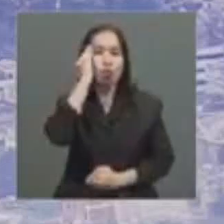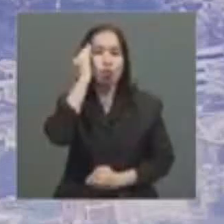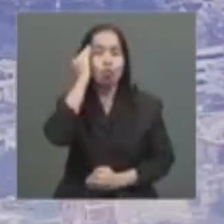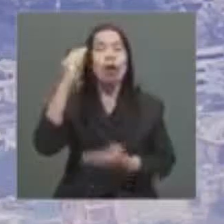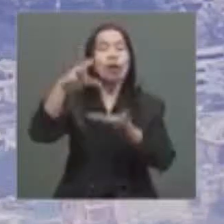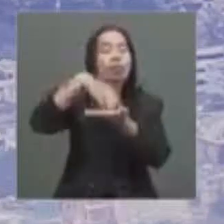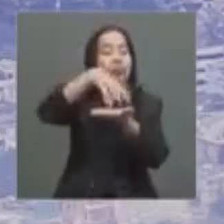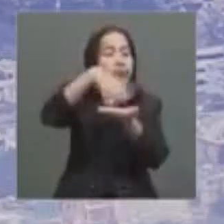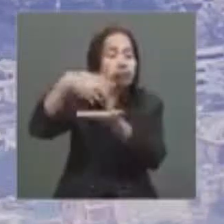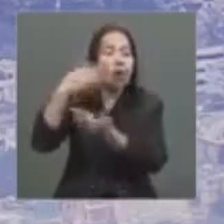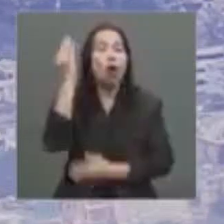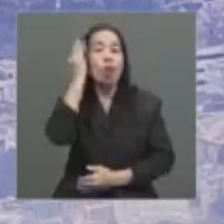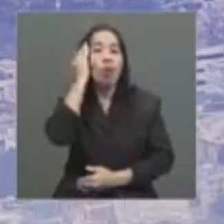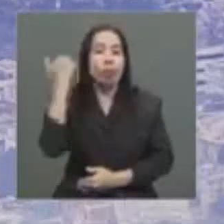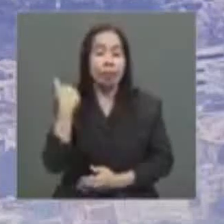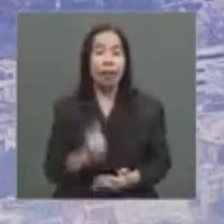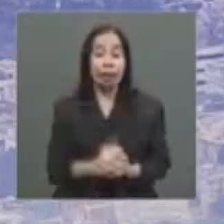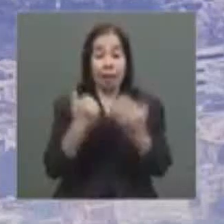รายค่ะท่านโฆษกศปภบอกว่าในจำนวนผู้ป่วยพรรณ777